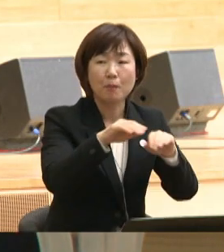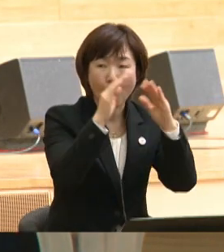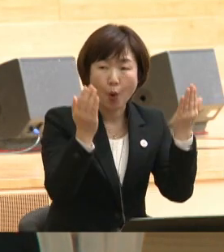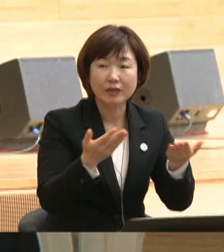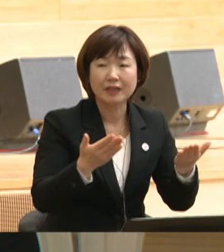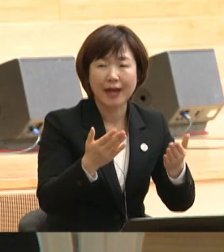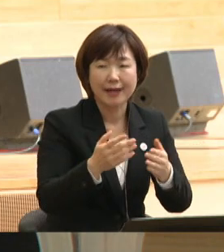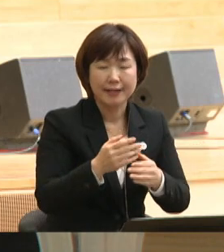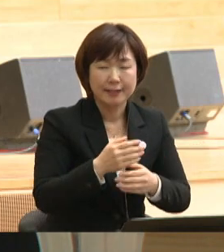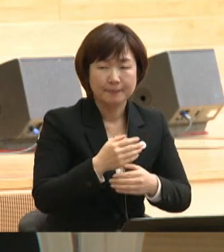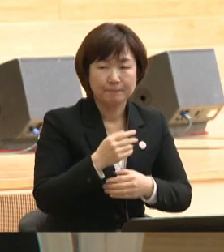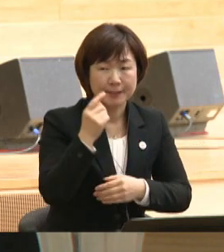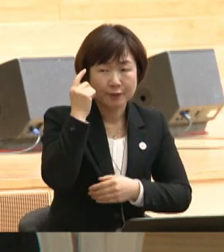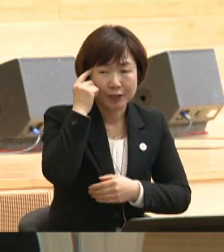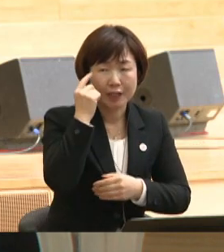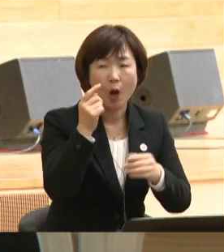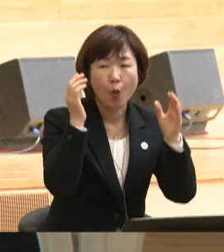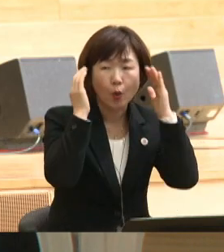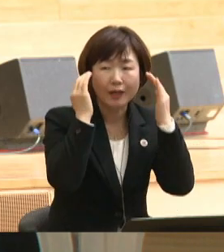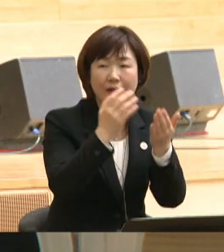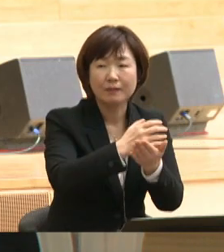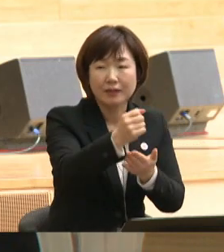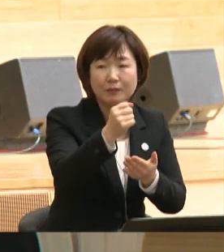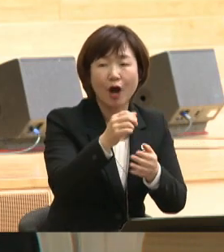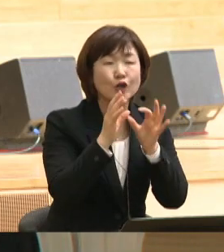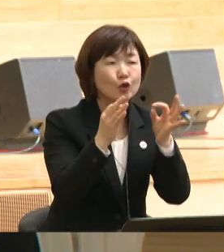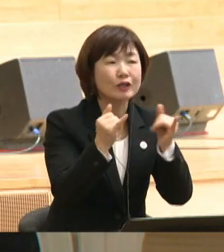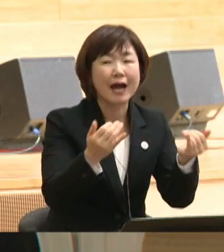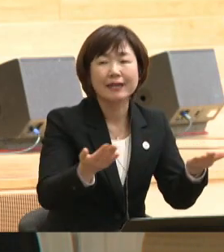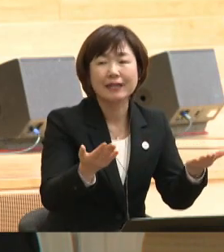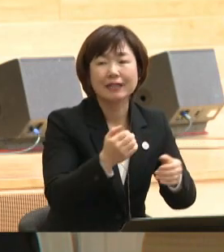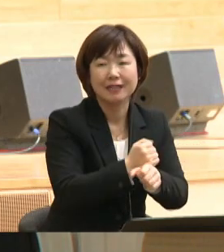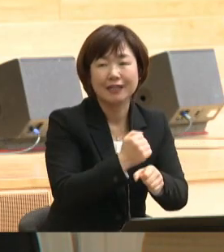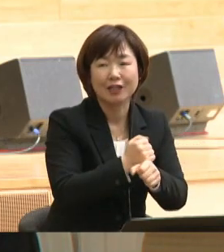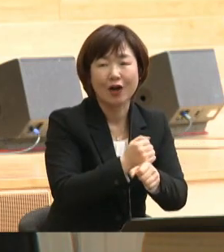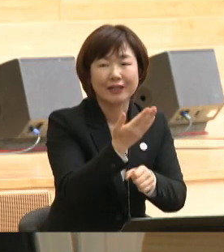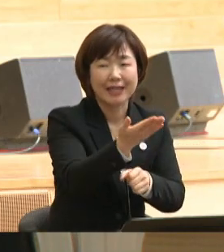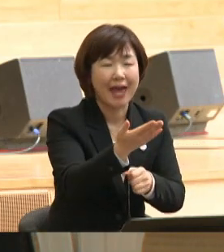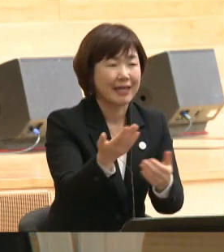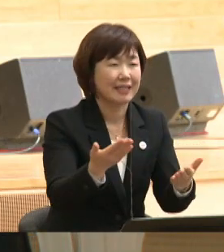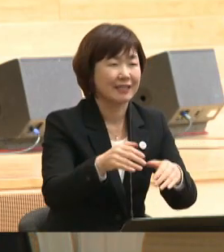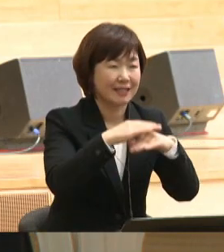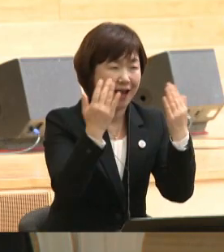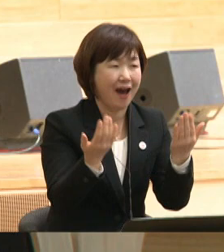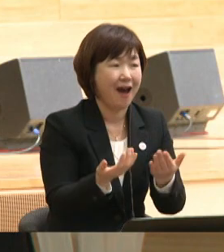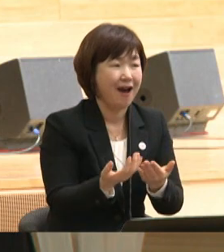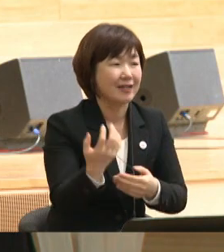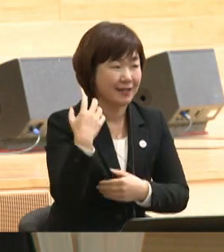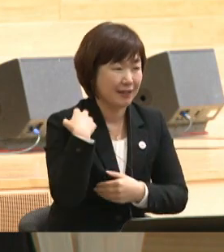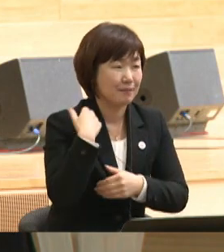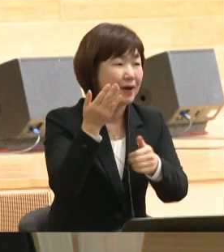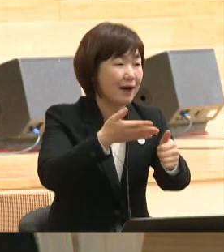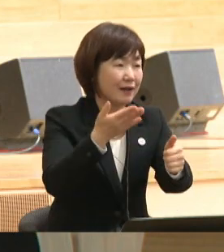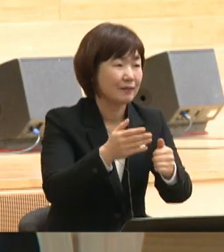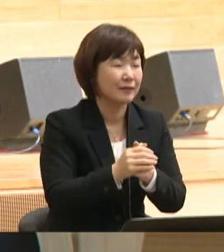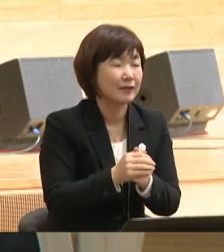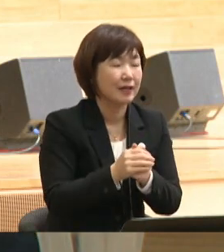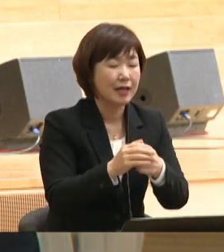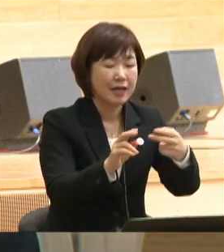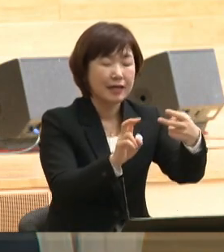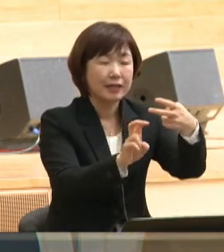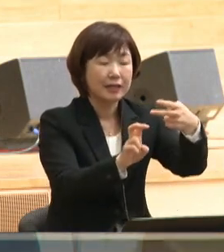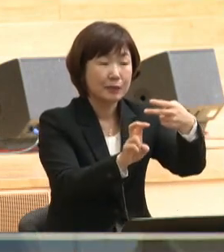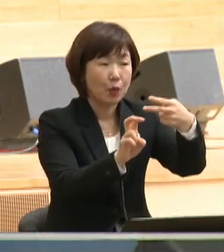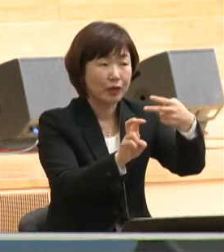신중하여 고난을 받으며 전도자의 일을 하며 내 직무를 다하라 여러분 디모데후서의 맥락 가운데